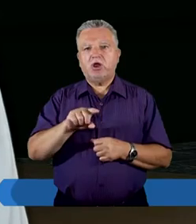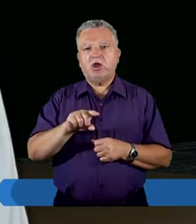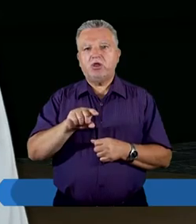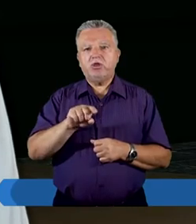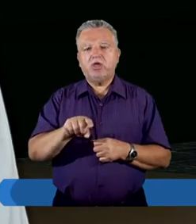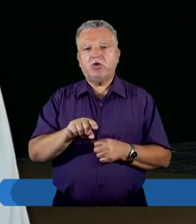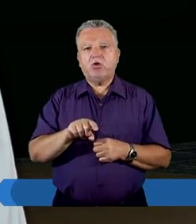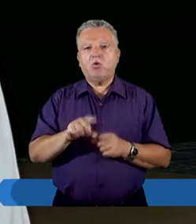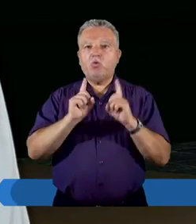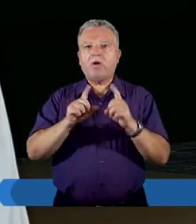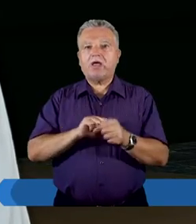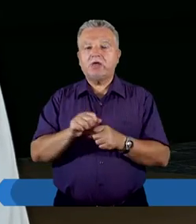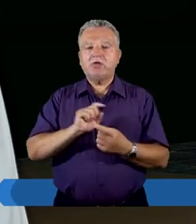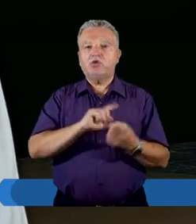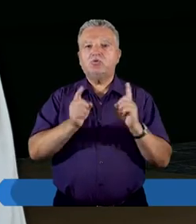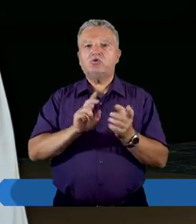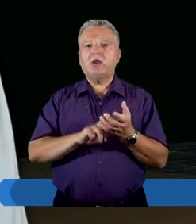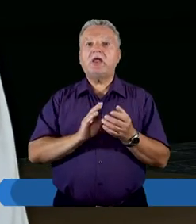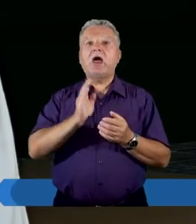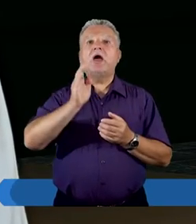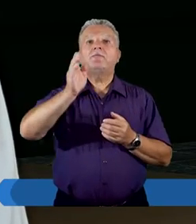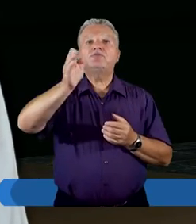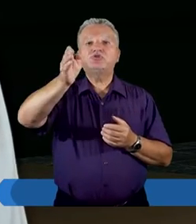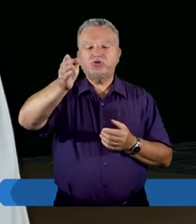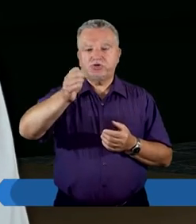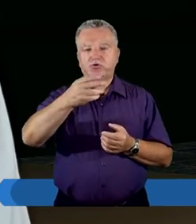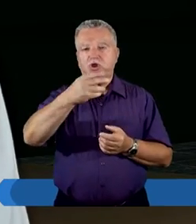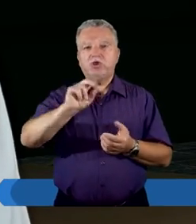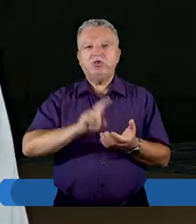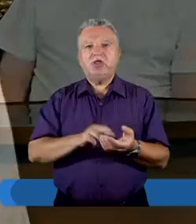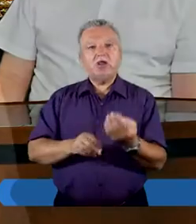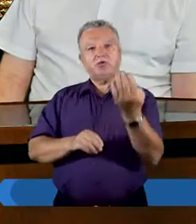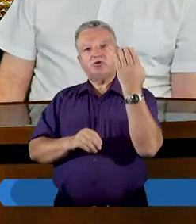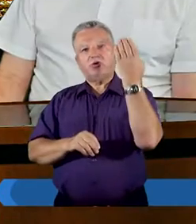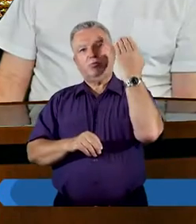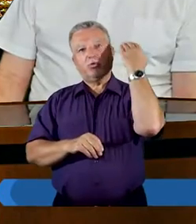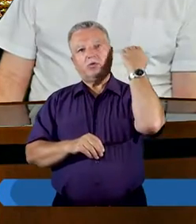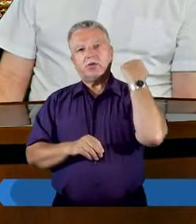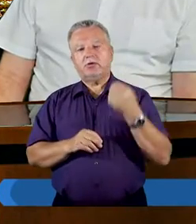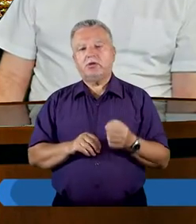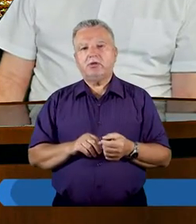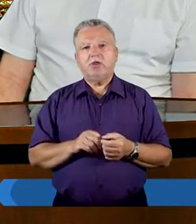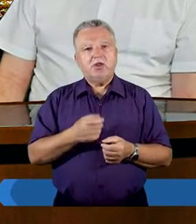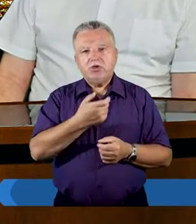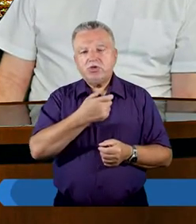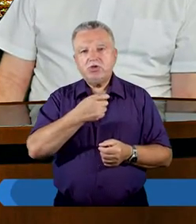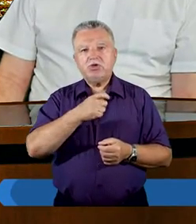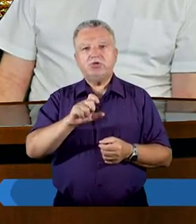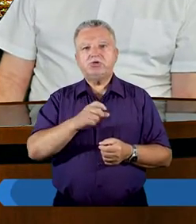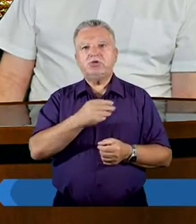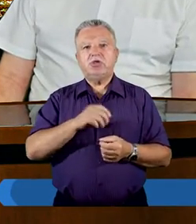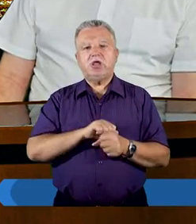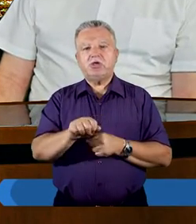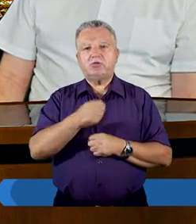uwaga na przyszłość, na to, co jest dalej, niż na to, co było wstecz. Jest tam tak niewiele powiedziane, prawie że nic nie jest powiedziane o